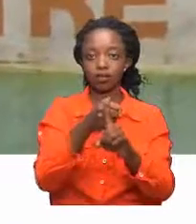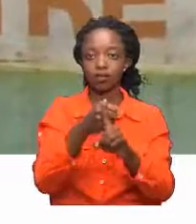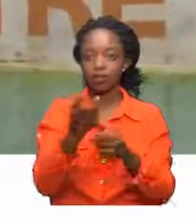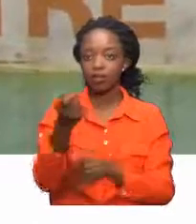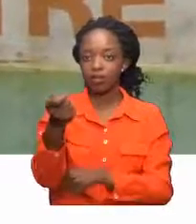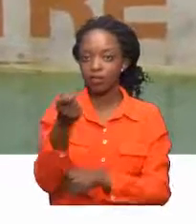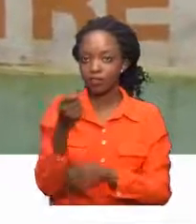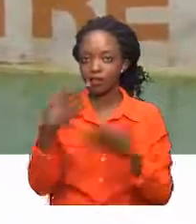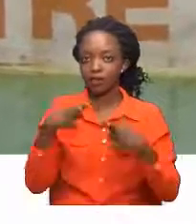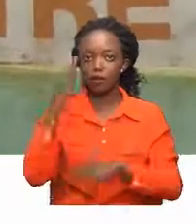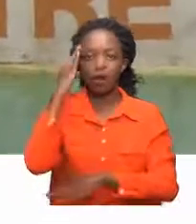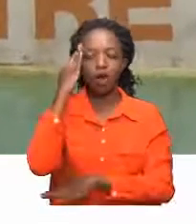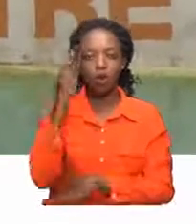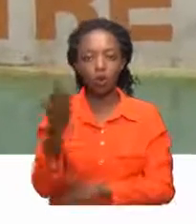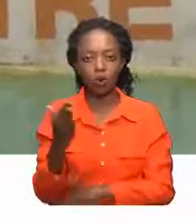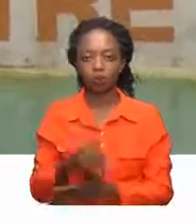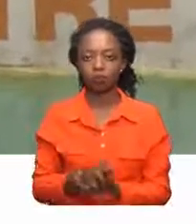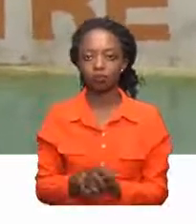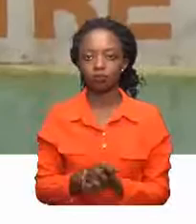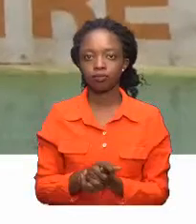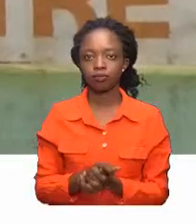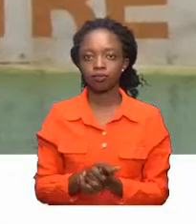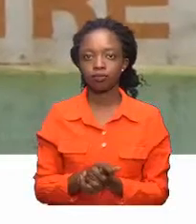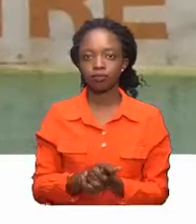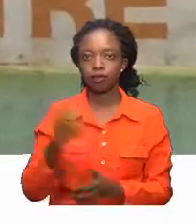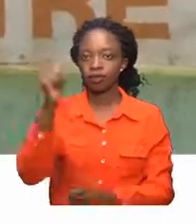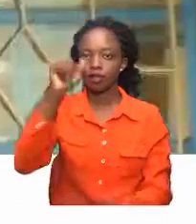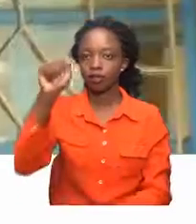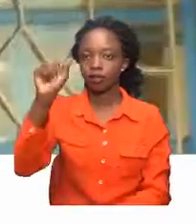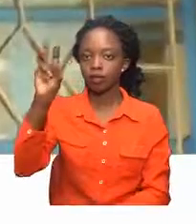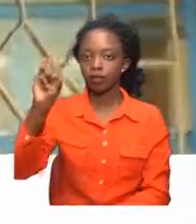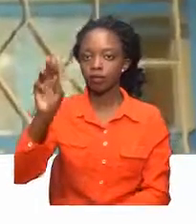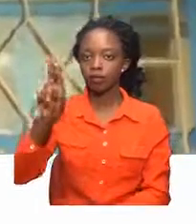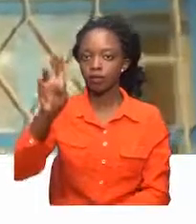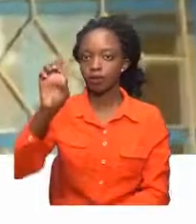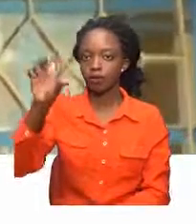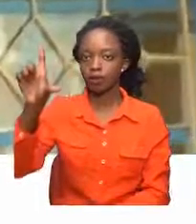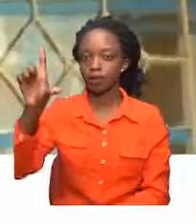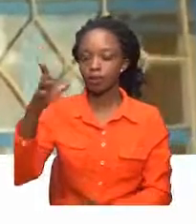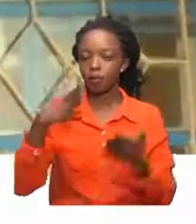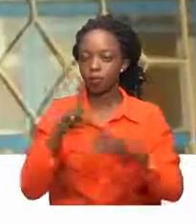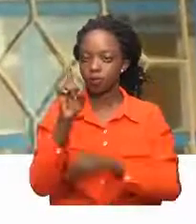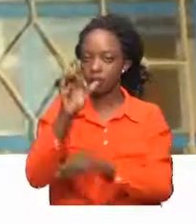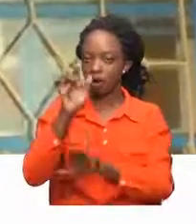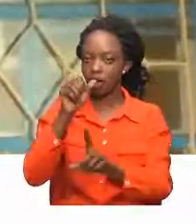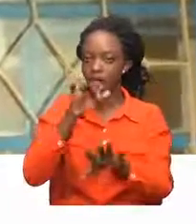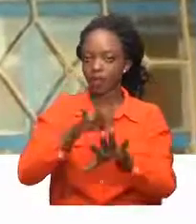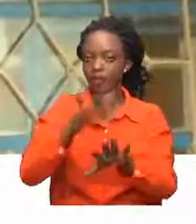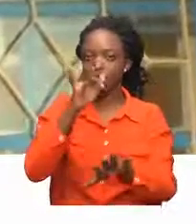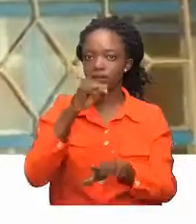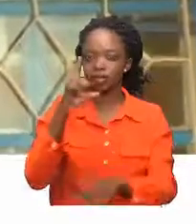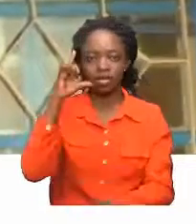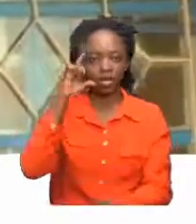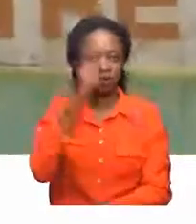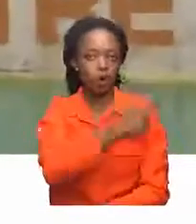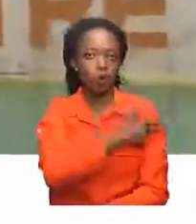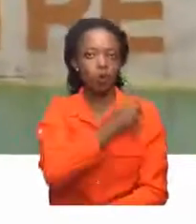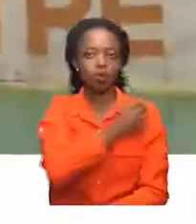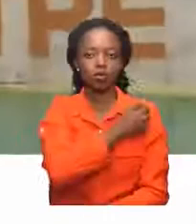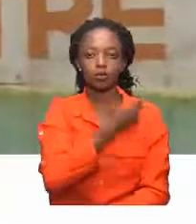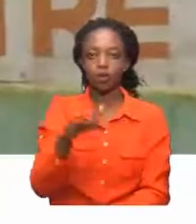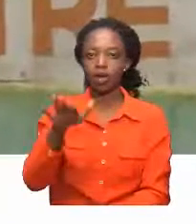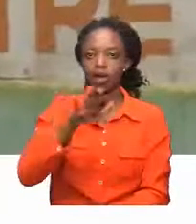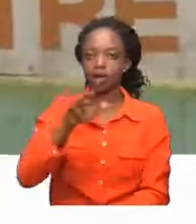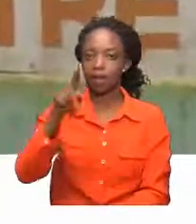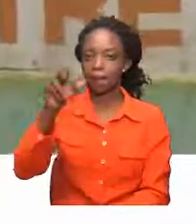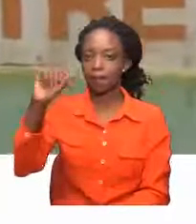wahalifu wasiojulikana. Samuel Obwa, mmoja wa waathiriwa ambaye amelazwa hospitali wa Pesi